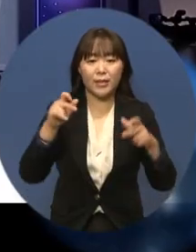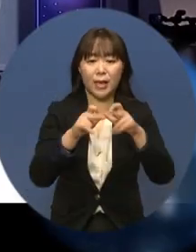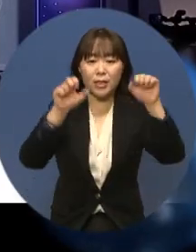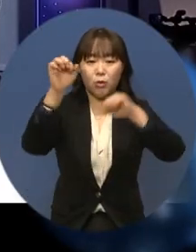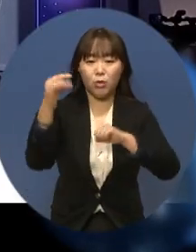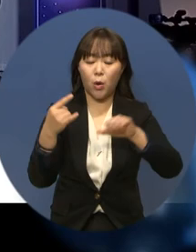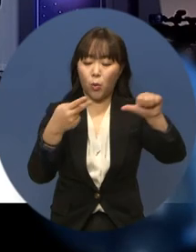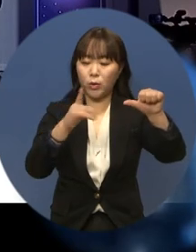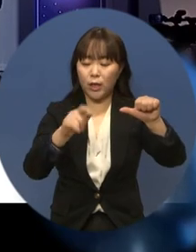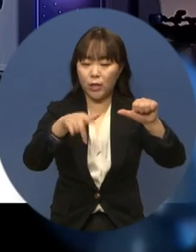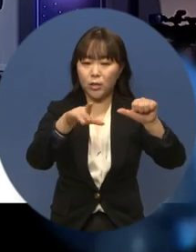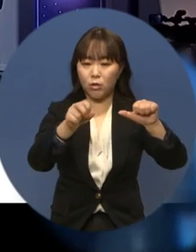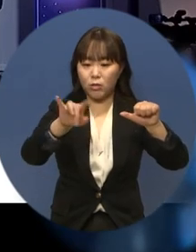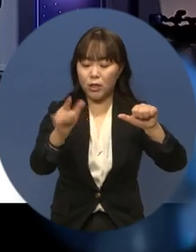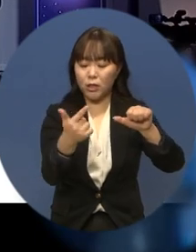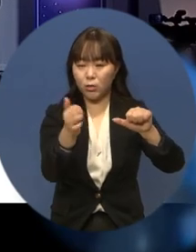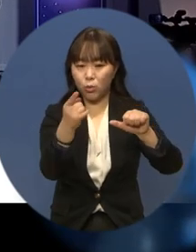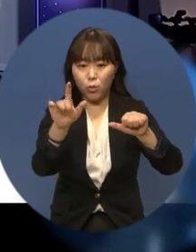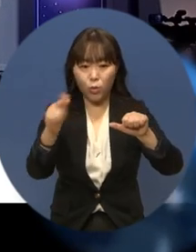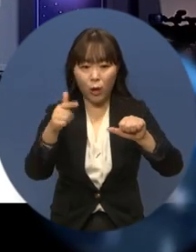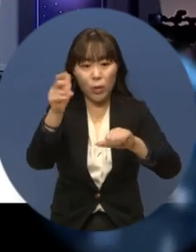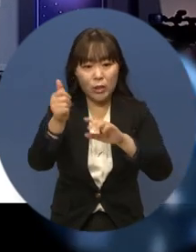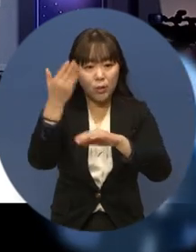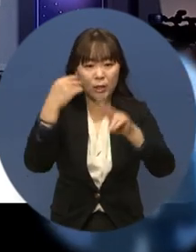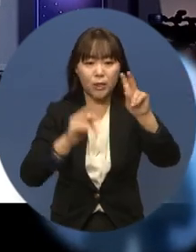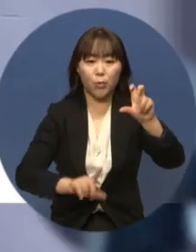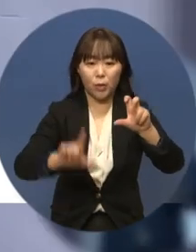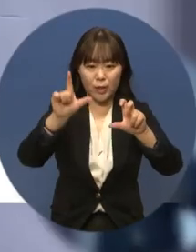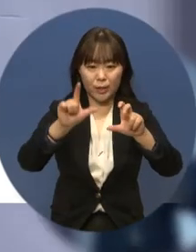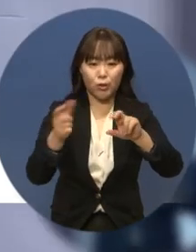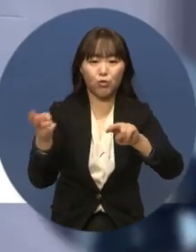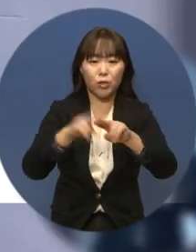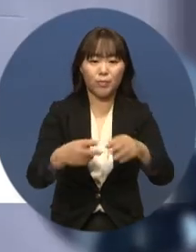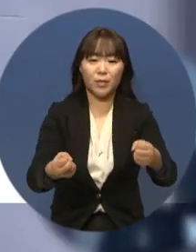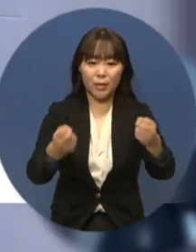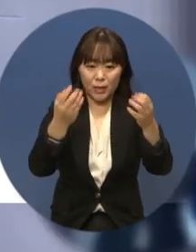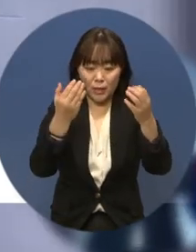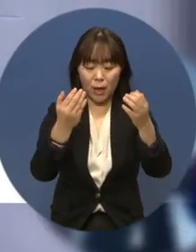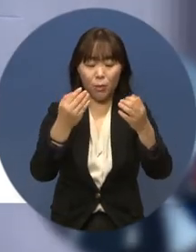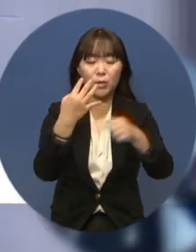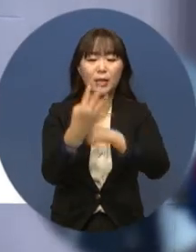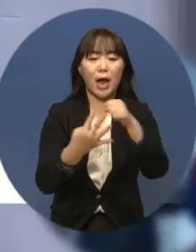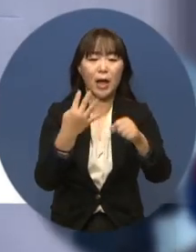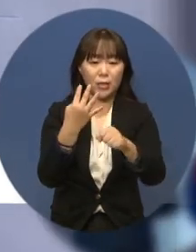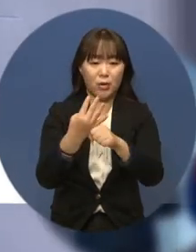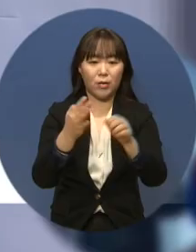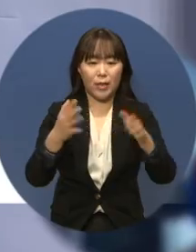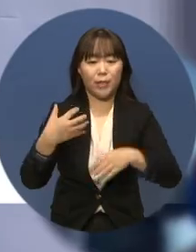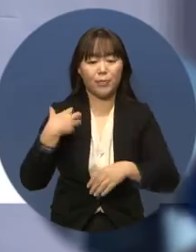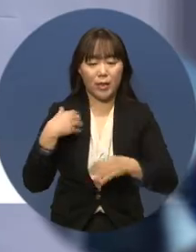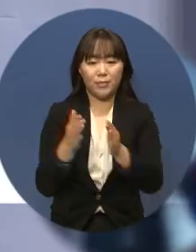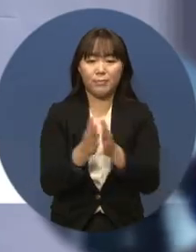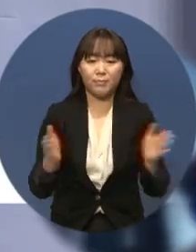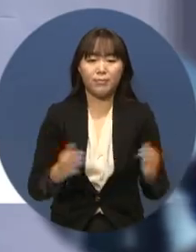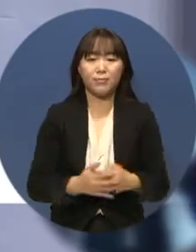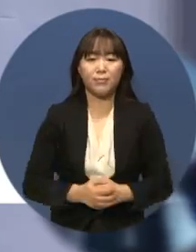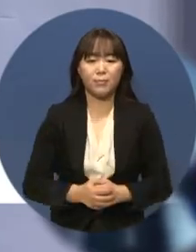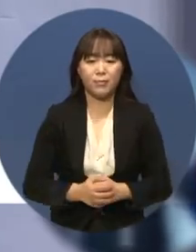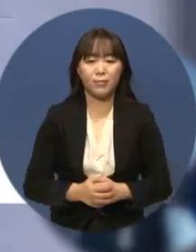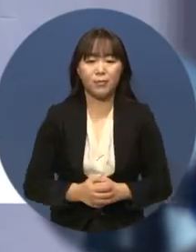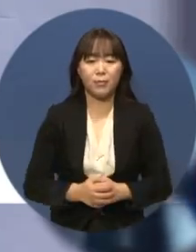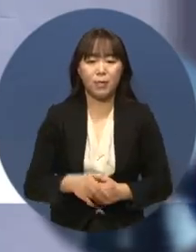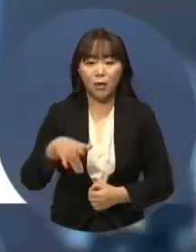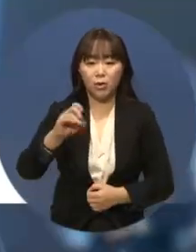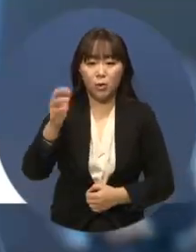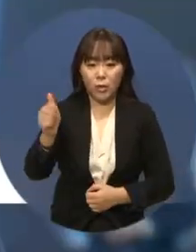대한장애인체육회 제5대 정진환 회장이 지난달 25일 취임식을 갖고 4년 임기를 시작했습니다.